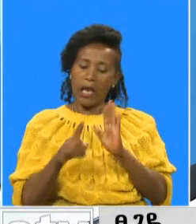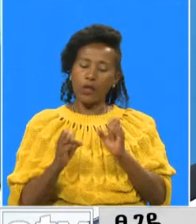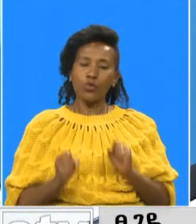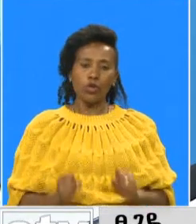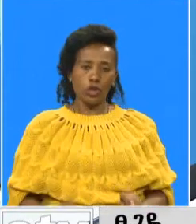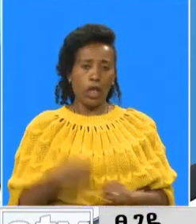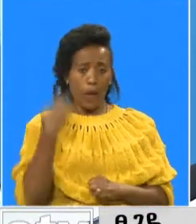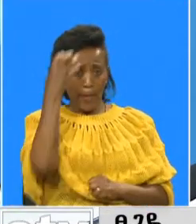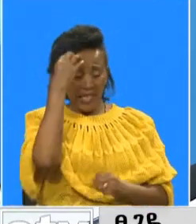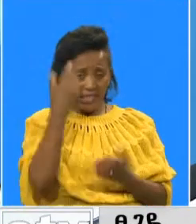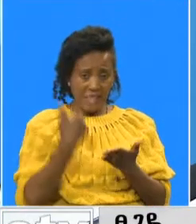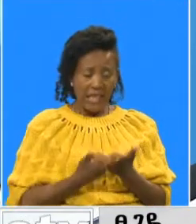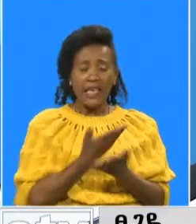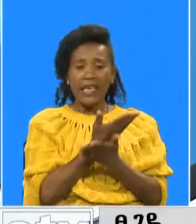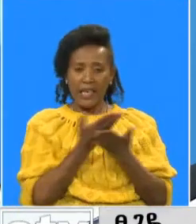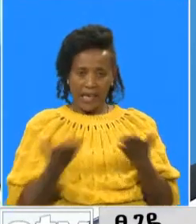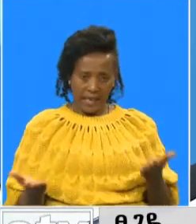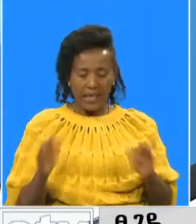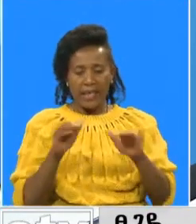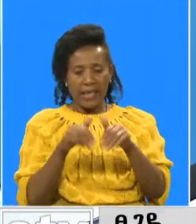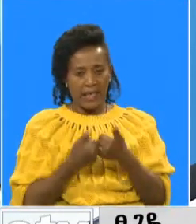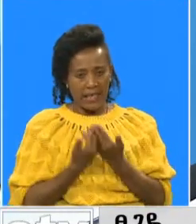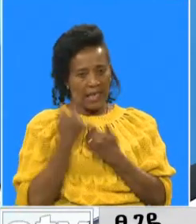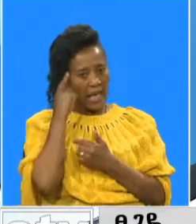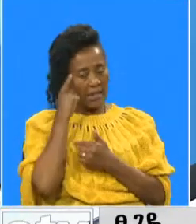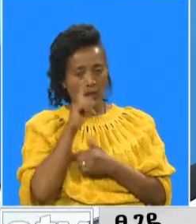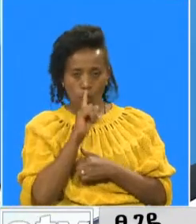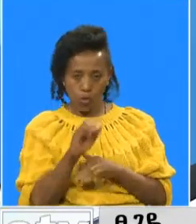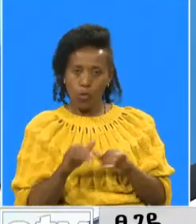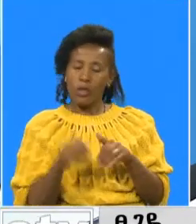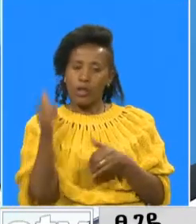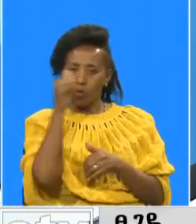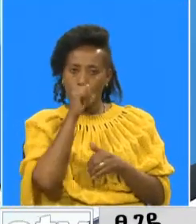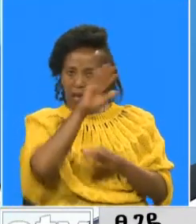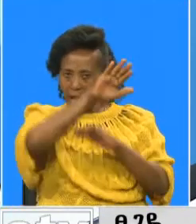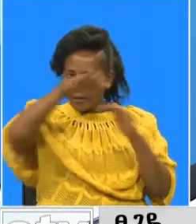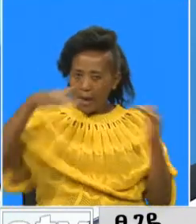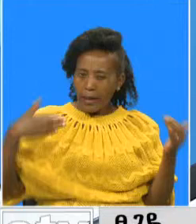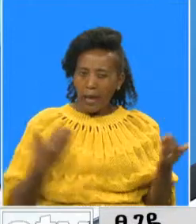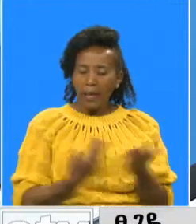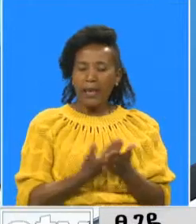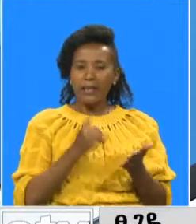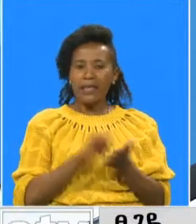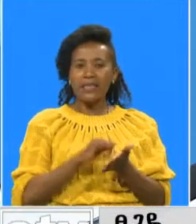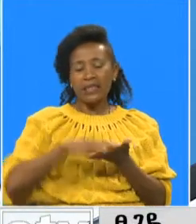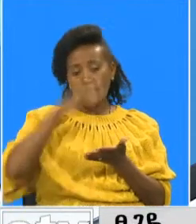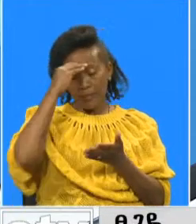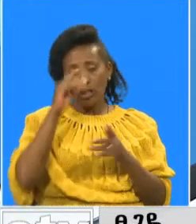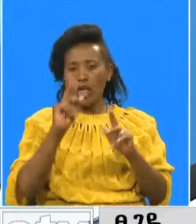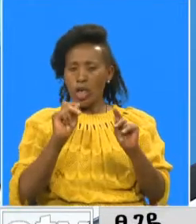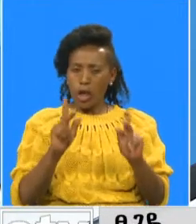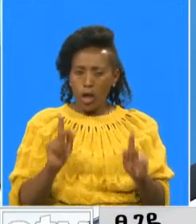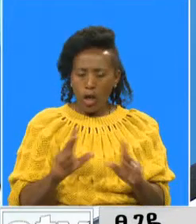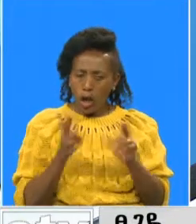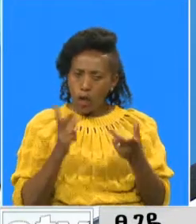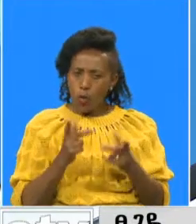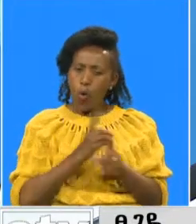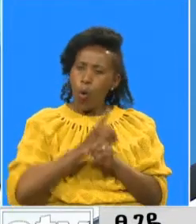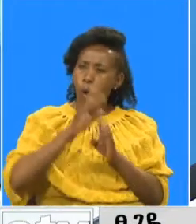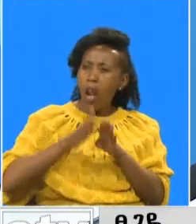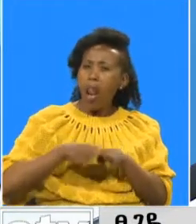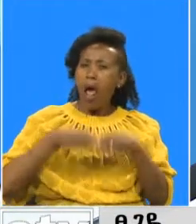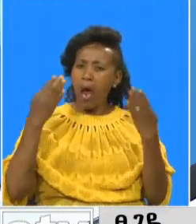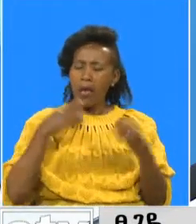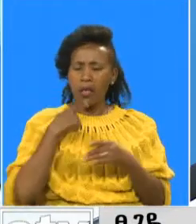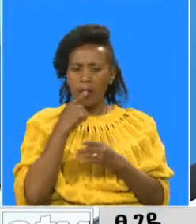ይችላሉ። መንግስት ይህን ነገር እንዴት አስቦ ነው እንደ ኢትዮጵያ ጠቅላላ እንደዚህ ትምህርት ሬዲዮ ቴሌቪዥን ኦንላይን